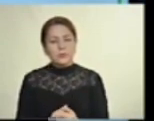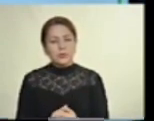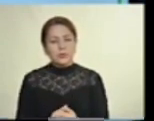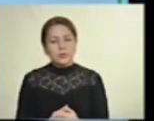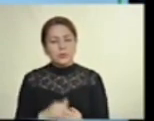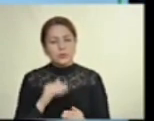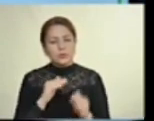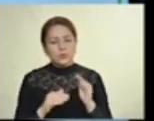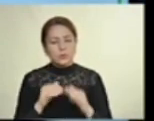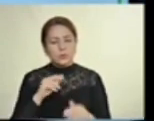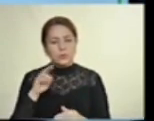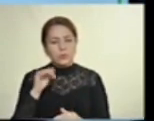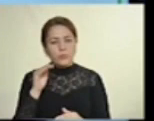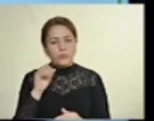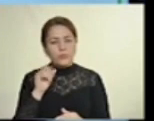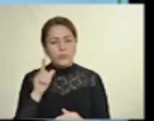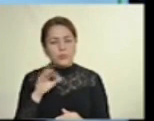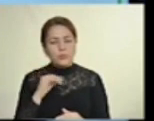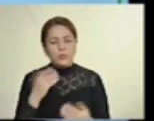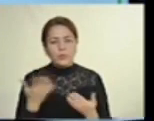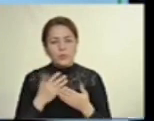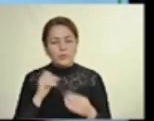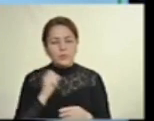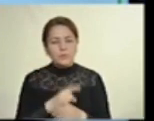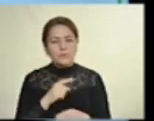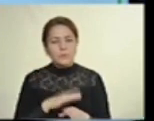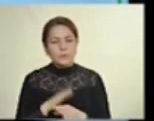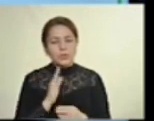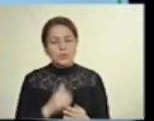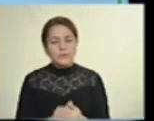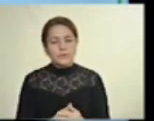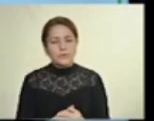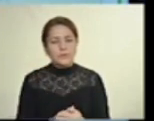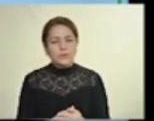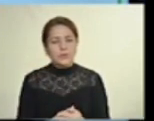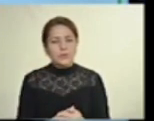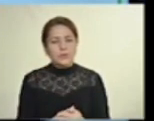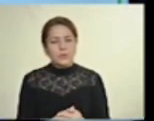Suzgich pufagi qanday vazifani bajaradi?